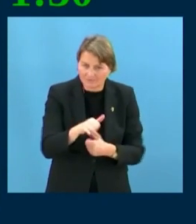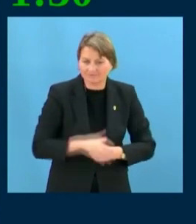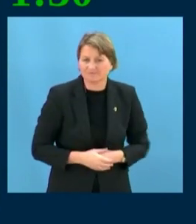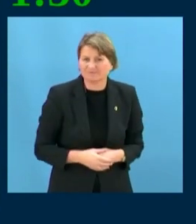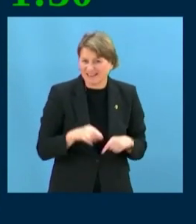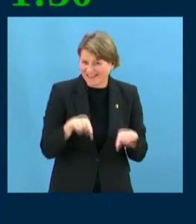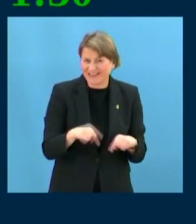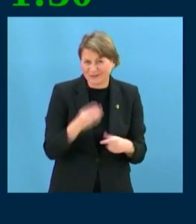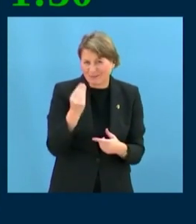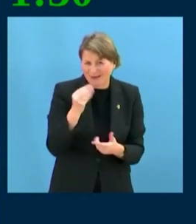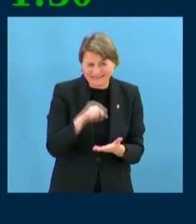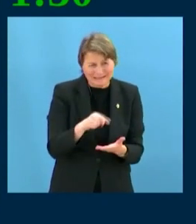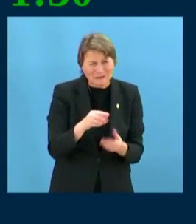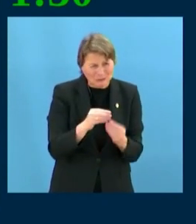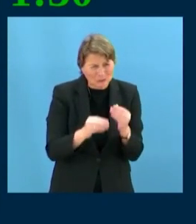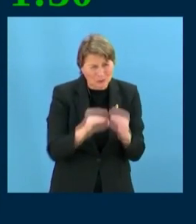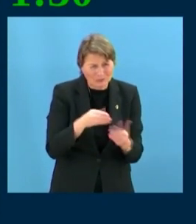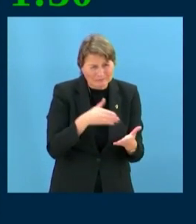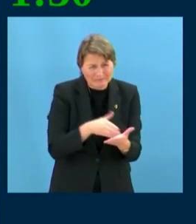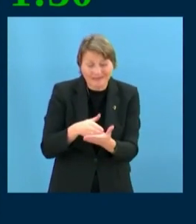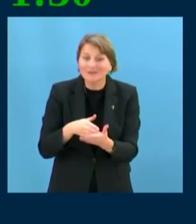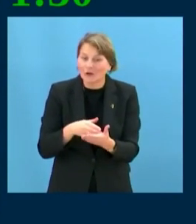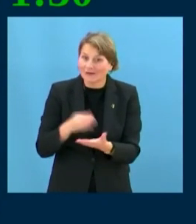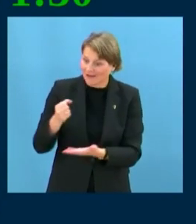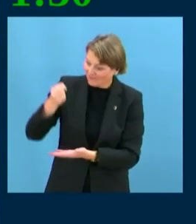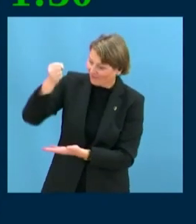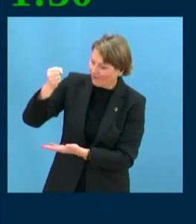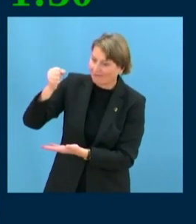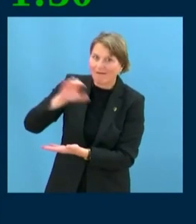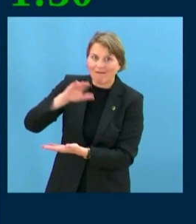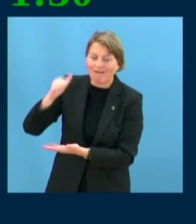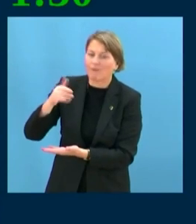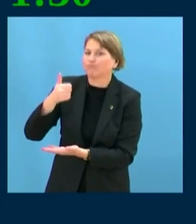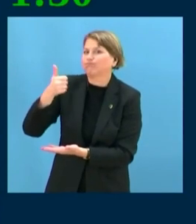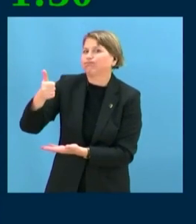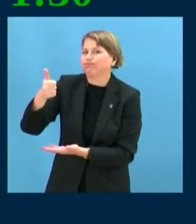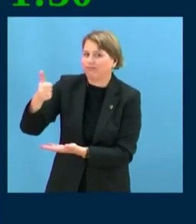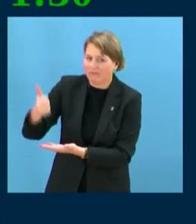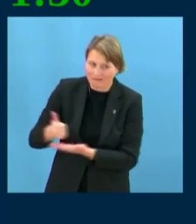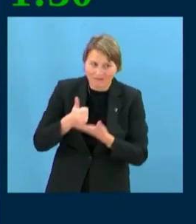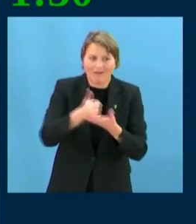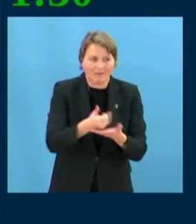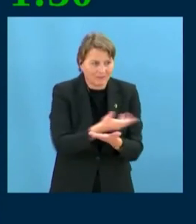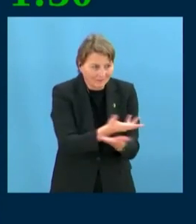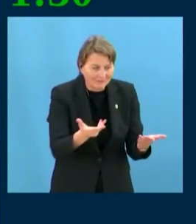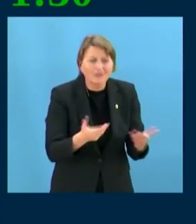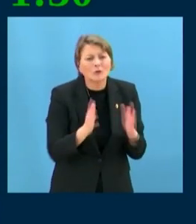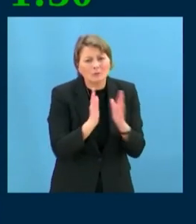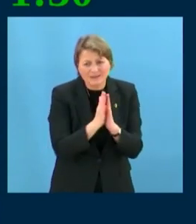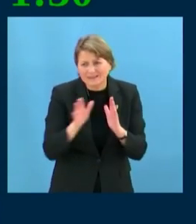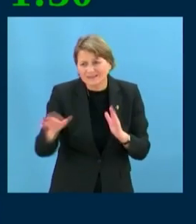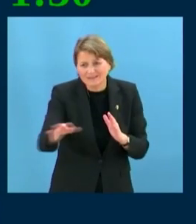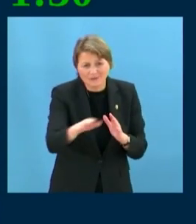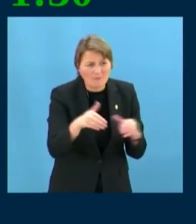kısıtlamalar yerli halkların katılımının önündeki ana engellerden biri olmaya devam ediyor ve vakfın çalışmaları